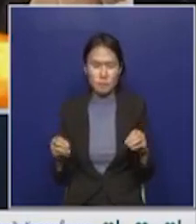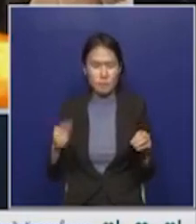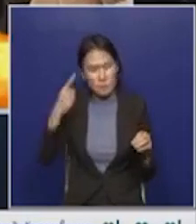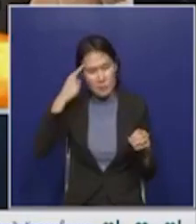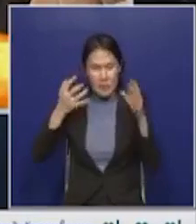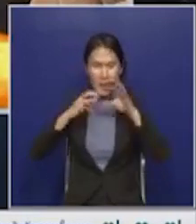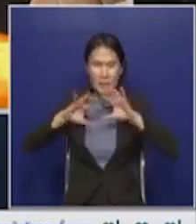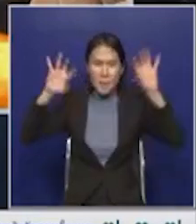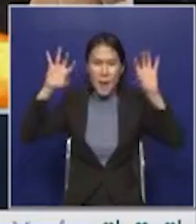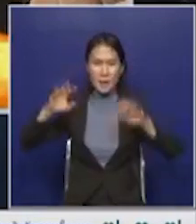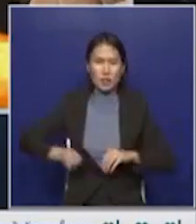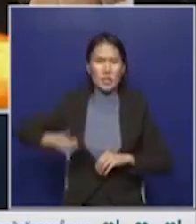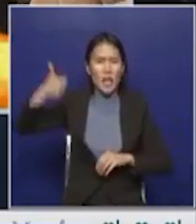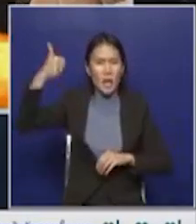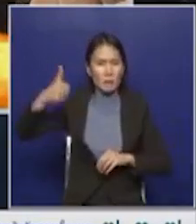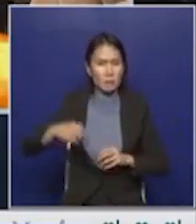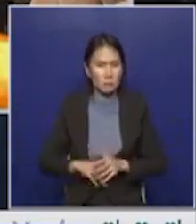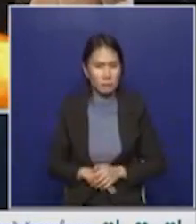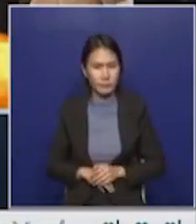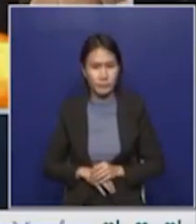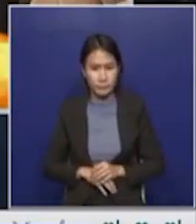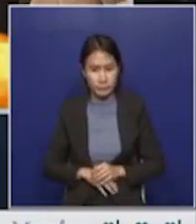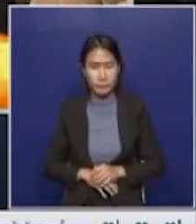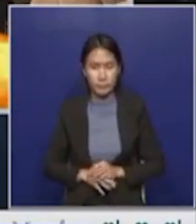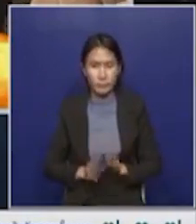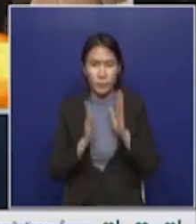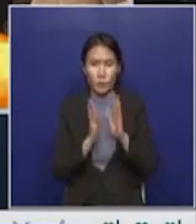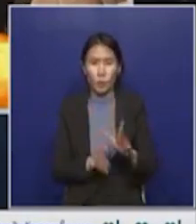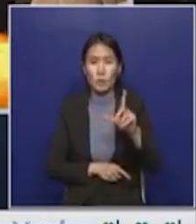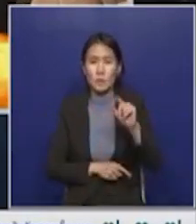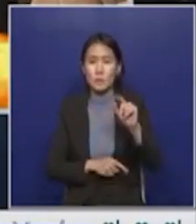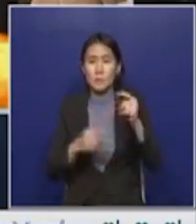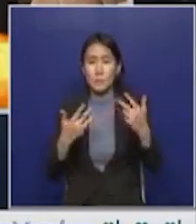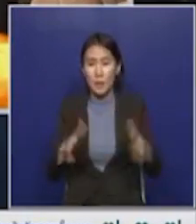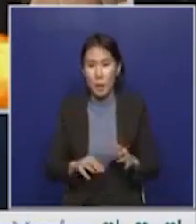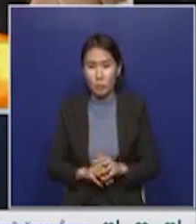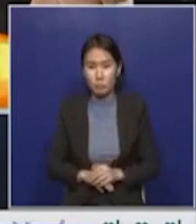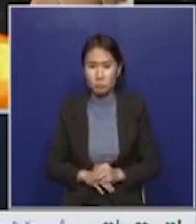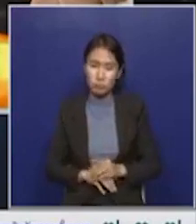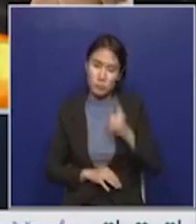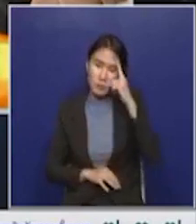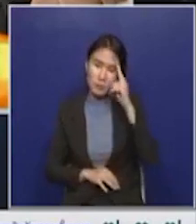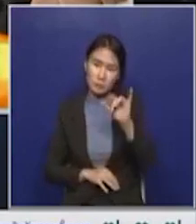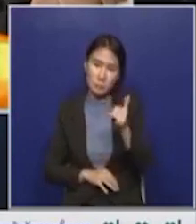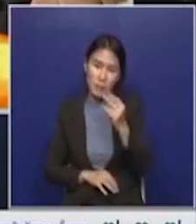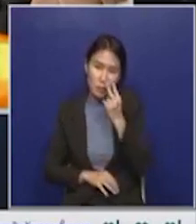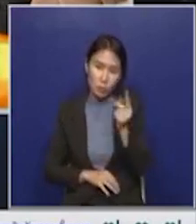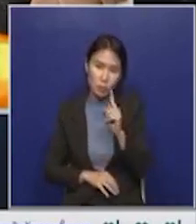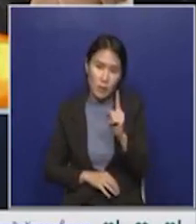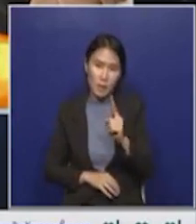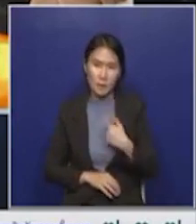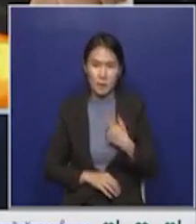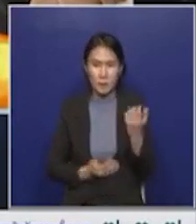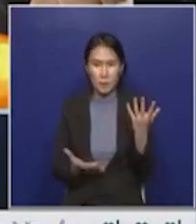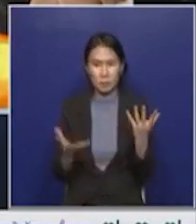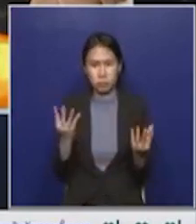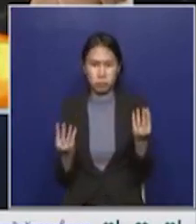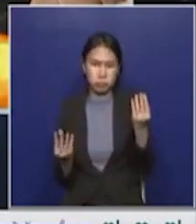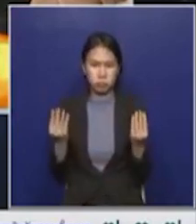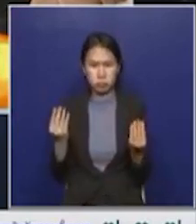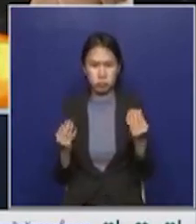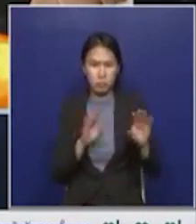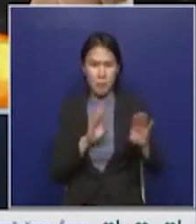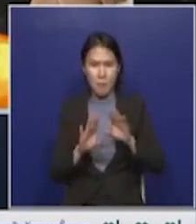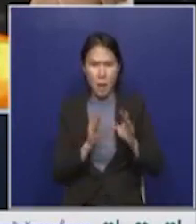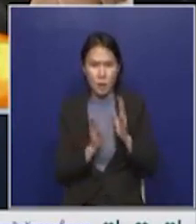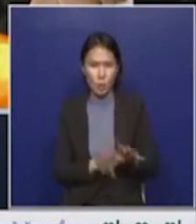ชนะ4 20คนผ่านไปแล้วอาจจะมีบางส่วนในตามสัดส่วนฝ่ายค้านก็ได้ประมาณไม่เกิน